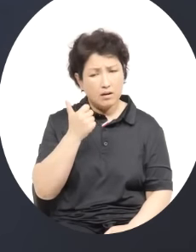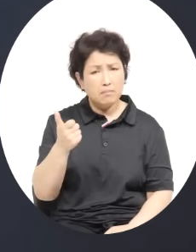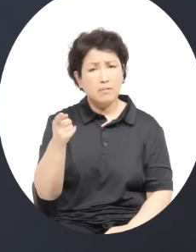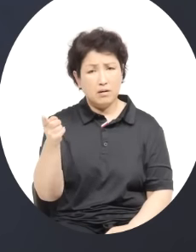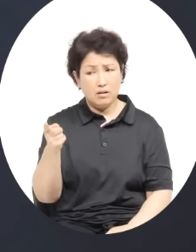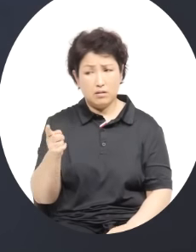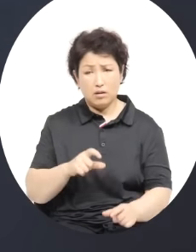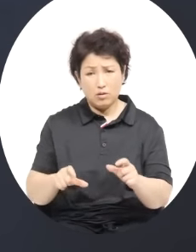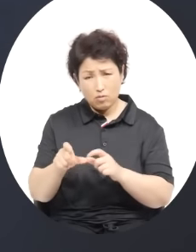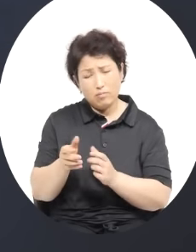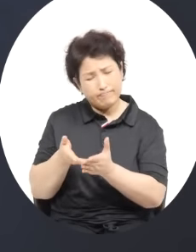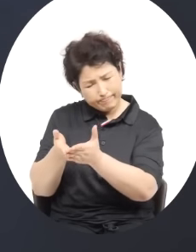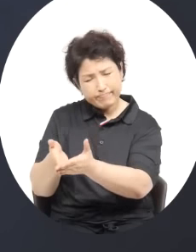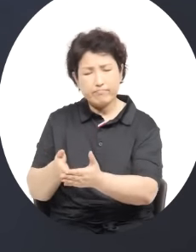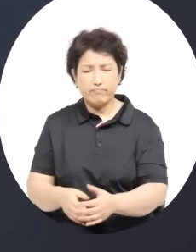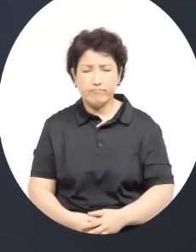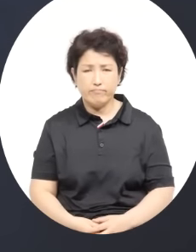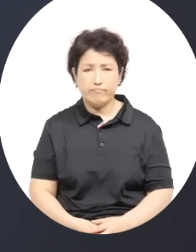더 드리세요.